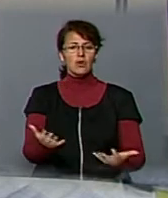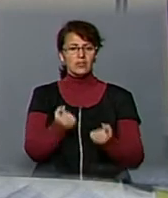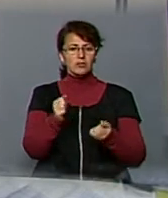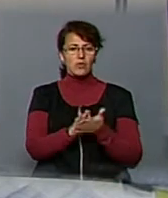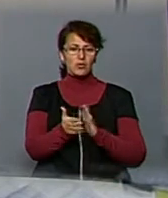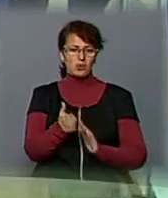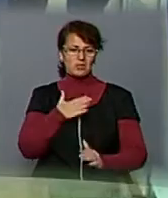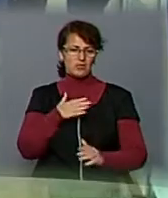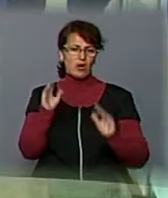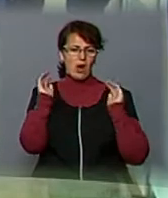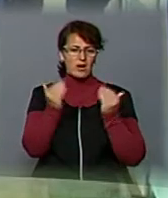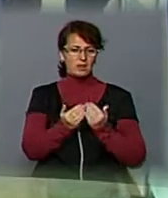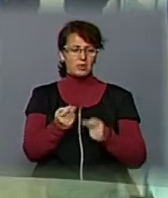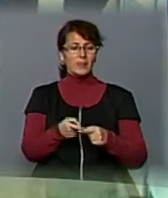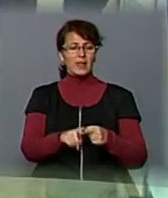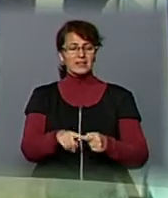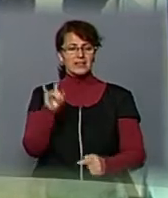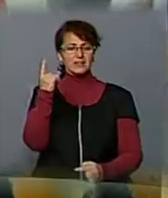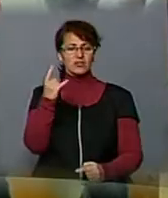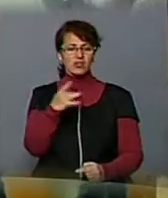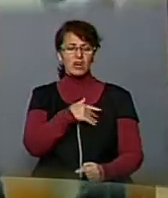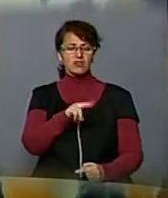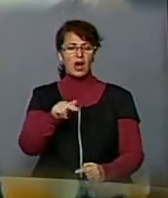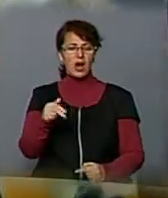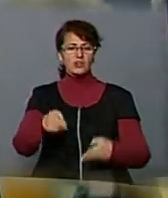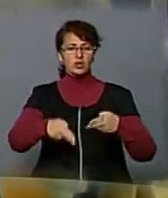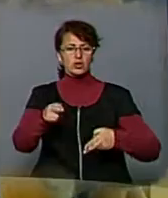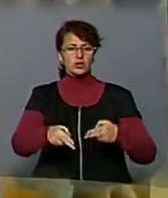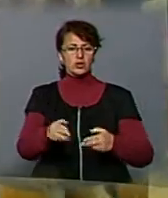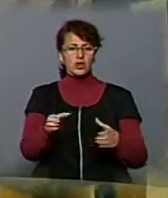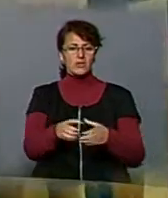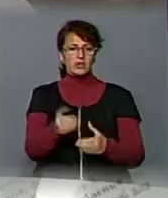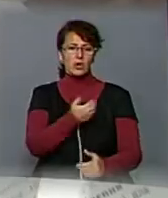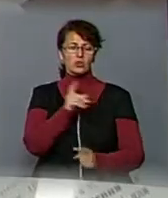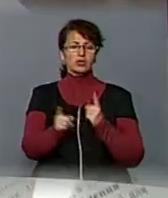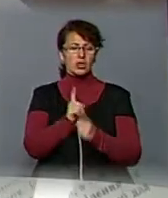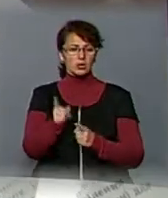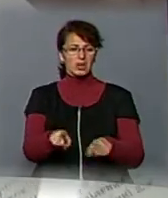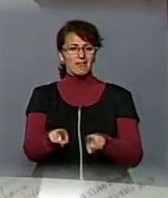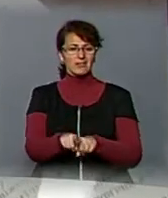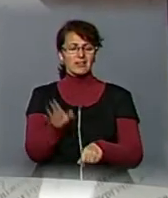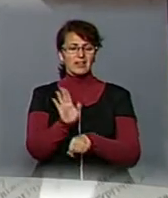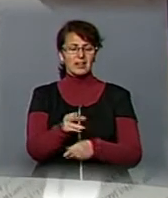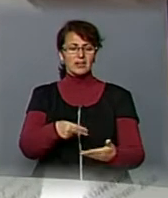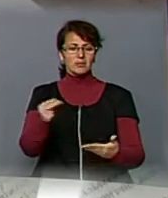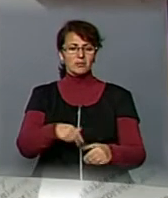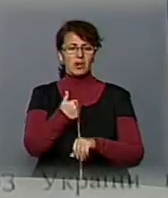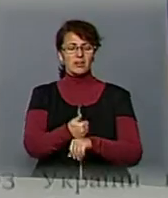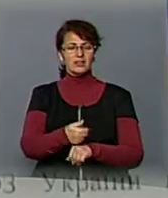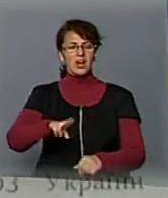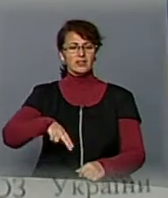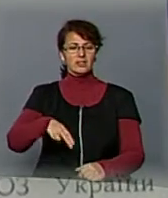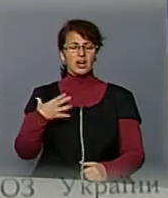умовах нашої реанімації. Це дитяче кардіохірургічне відділення хочуть реорганізувати. Відповідний наказ підписав генеральний директор